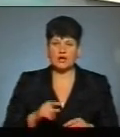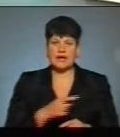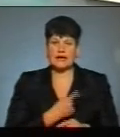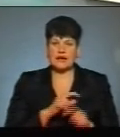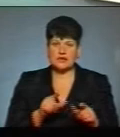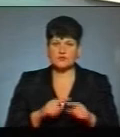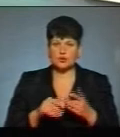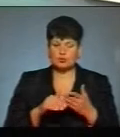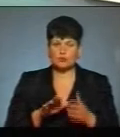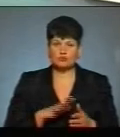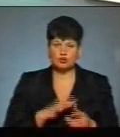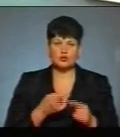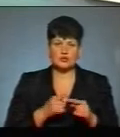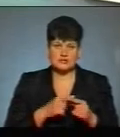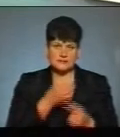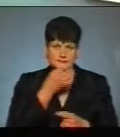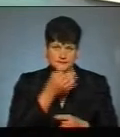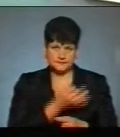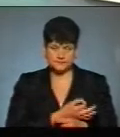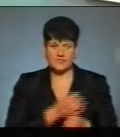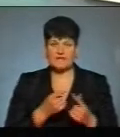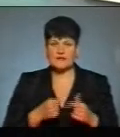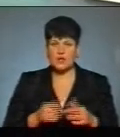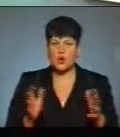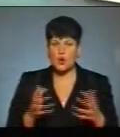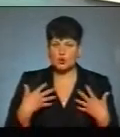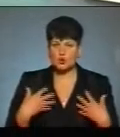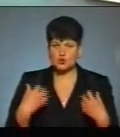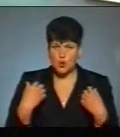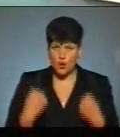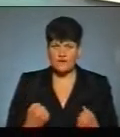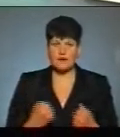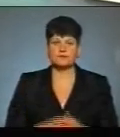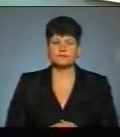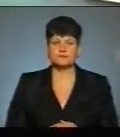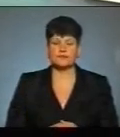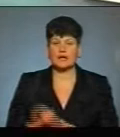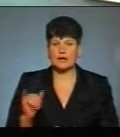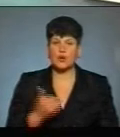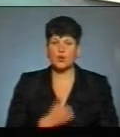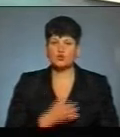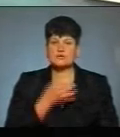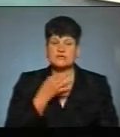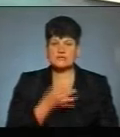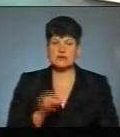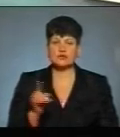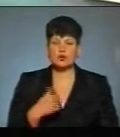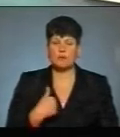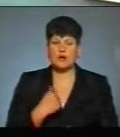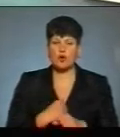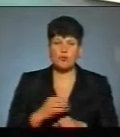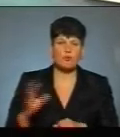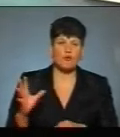допомоги, було про це повідомлено відділ охорони здоров'я. І хочу сказати, що ми робимо